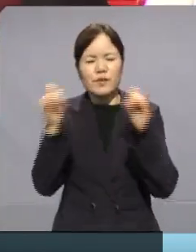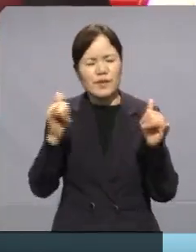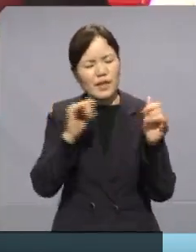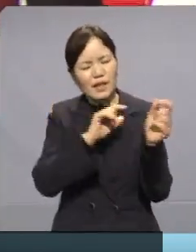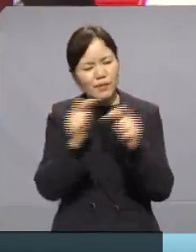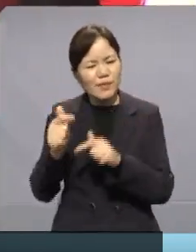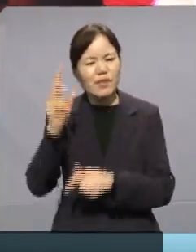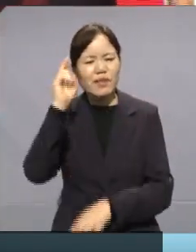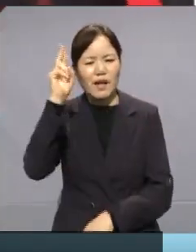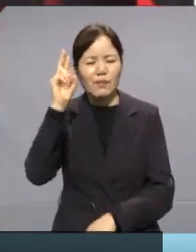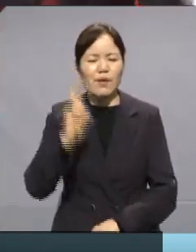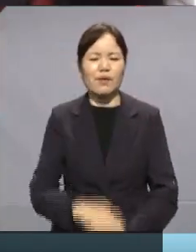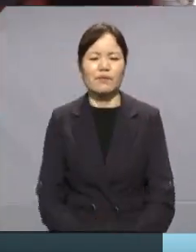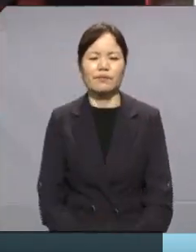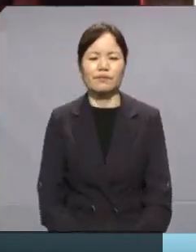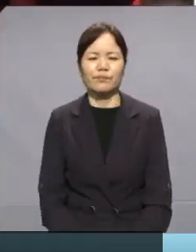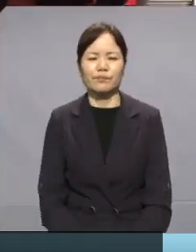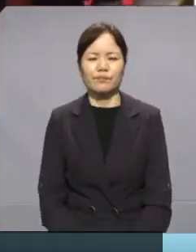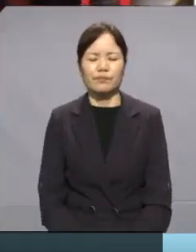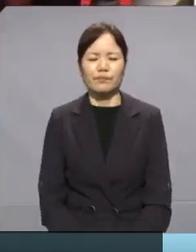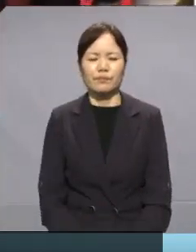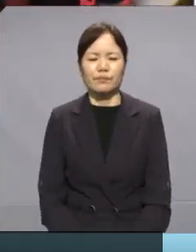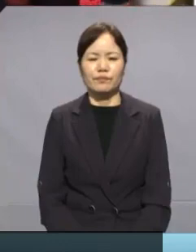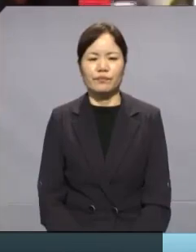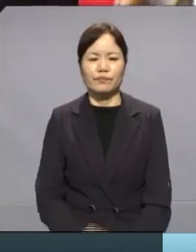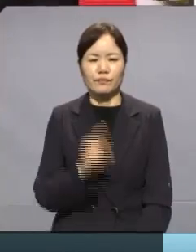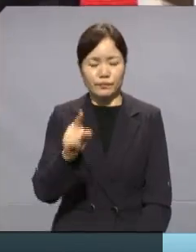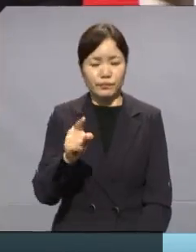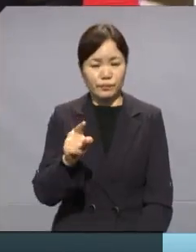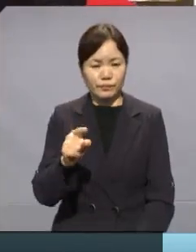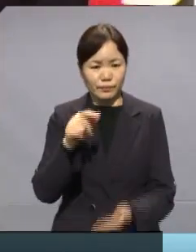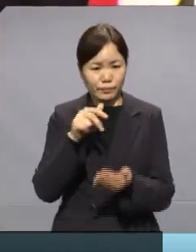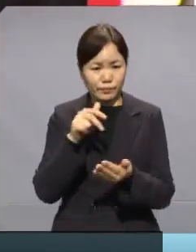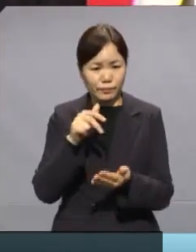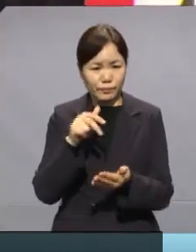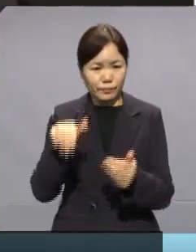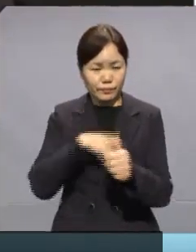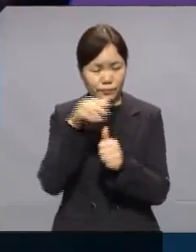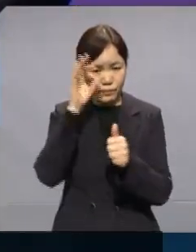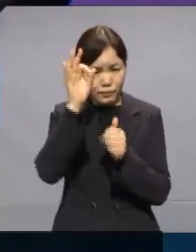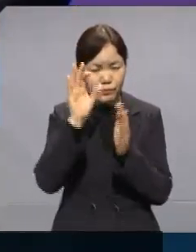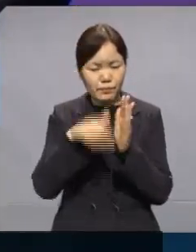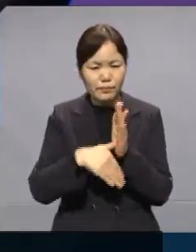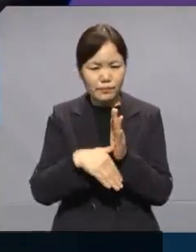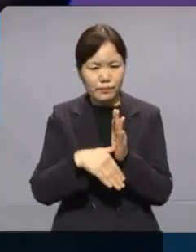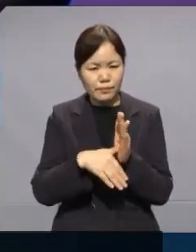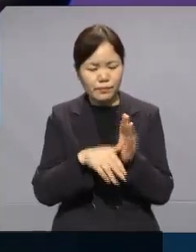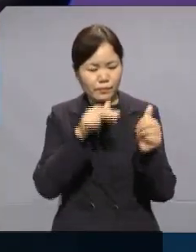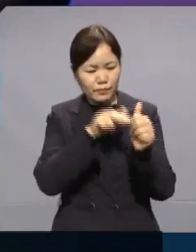높다. 이렇게 우리가 추정을 해볼 수 있고요. 그 연장선에서 봤을 때 역시 여러 후보들